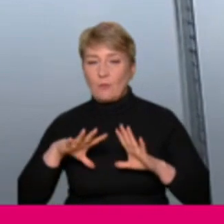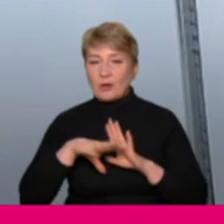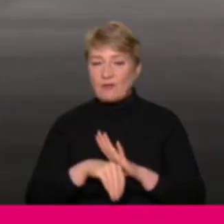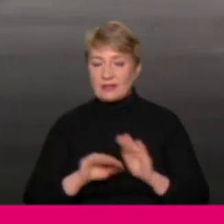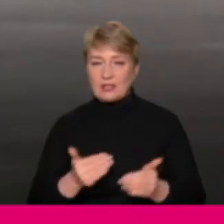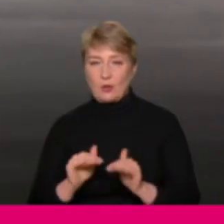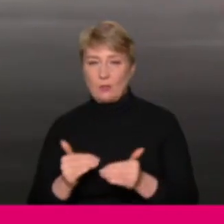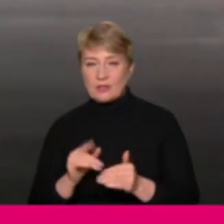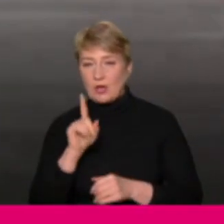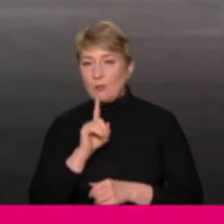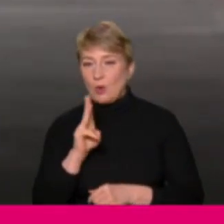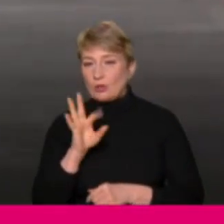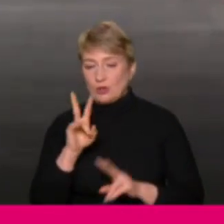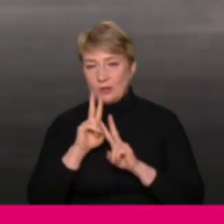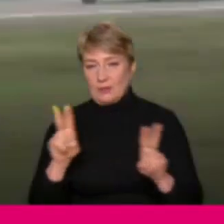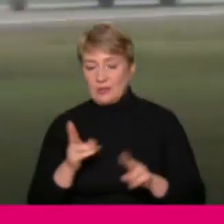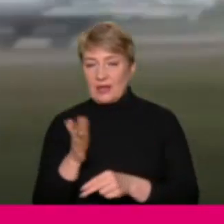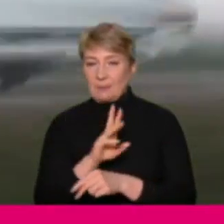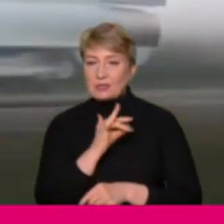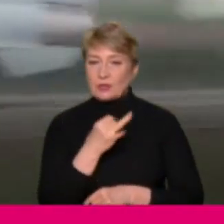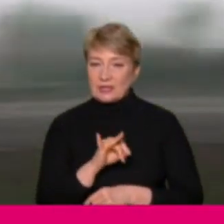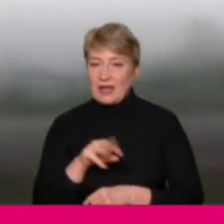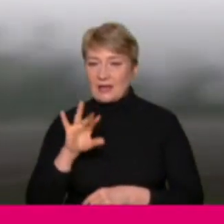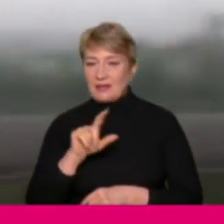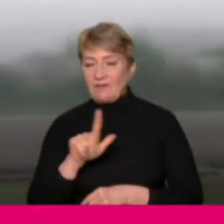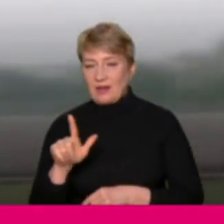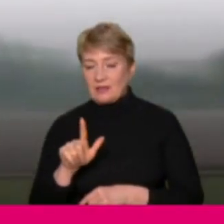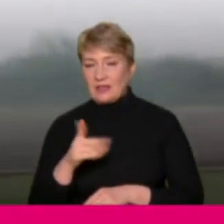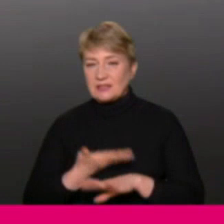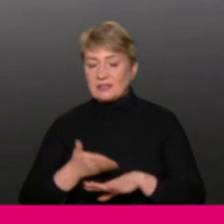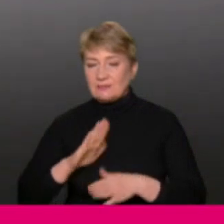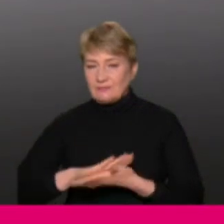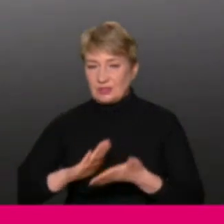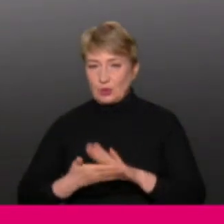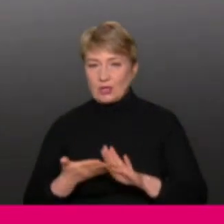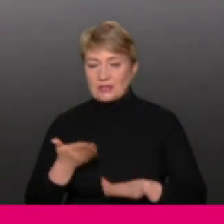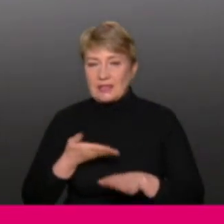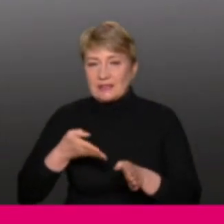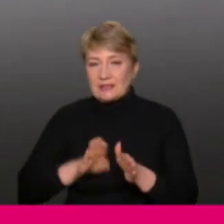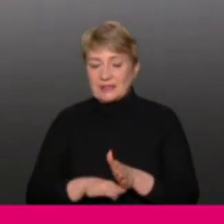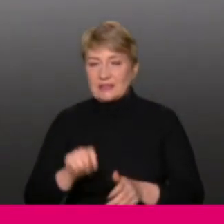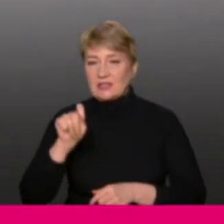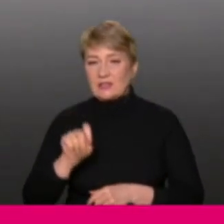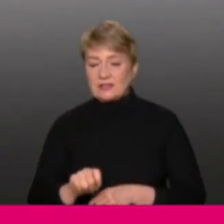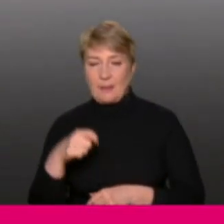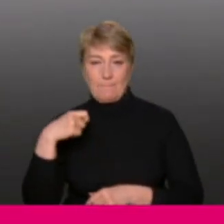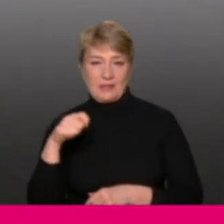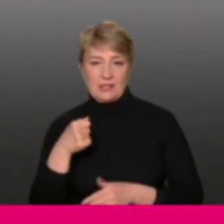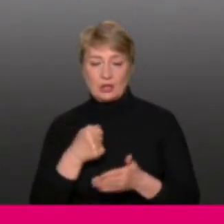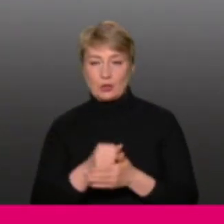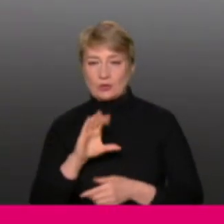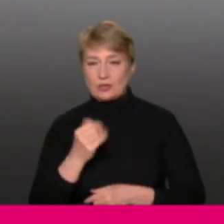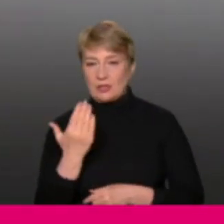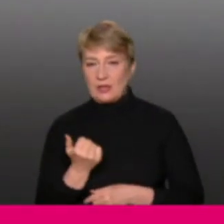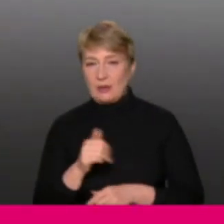однак останнім часом між Китаєм та та Іваном ситуація загострилася і сталася це через візит президентки це і інвейн до Сполучених Штатів